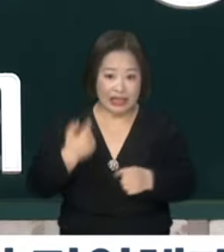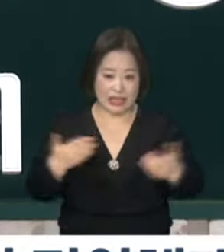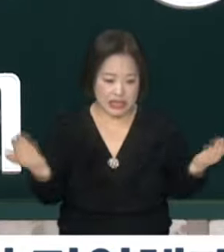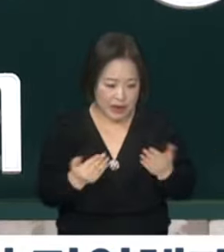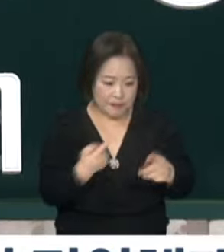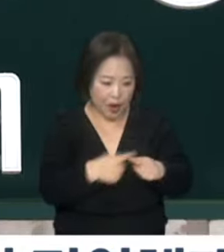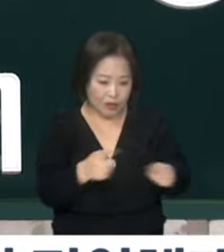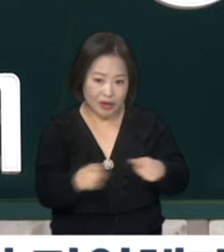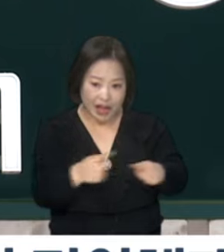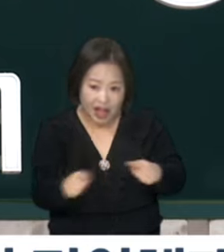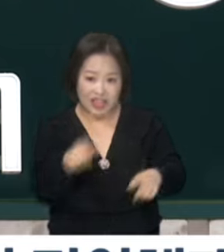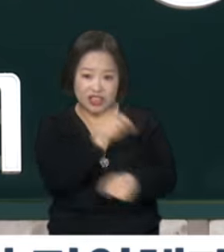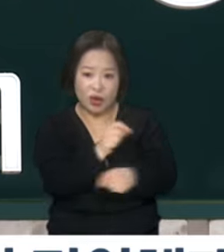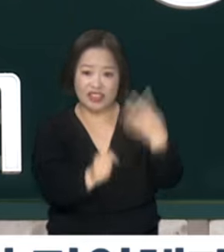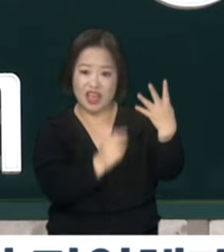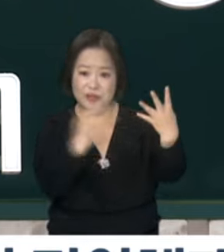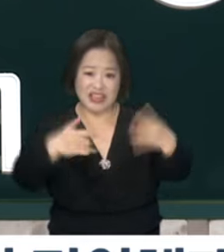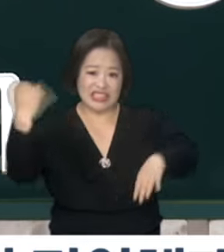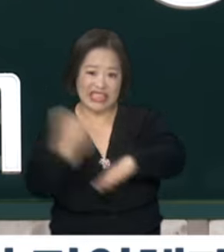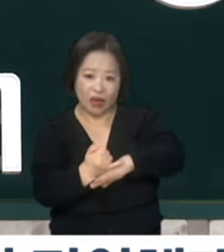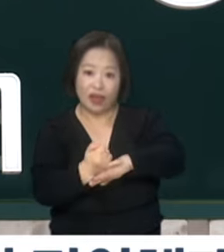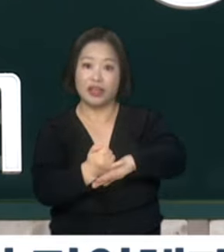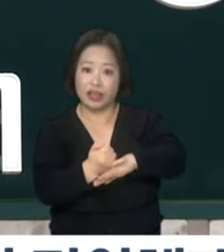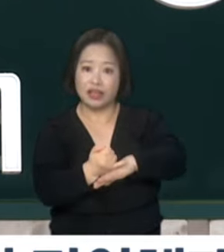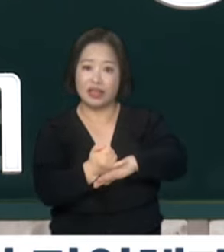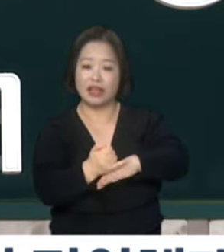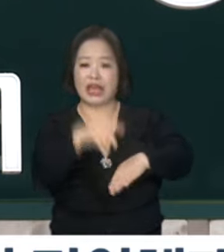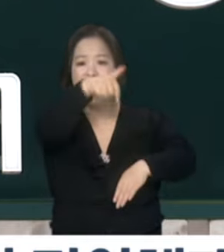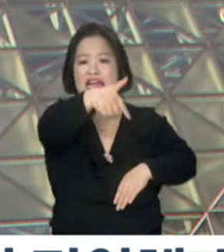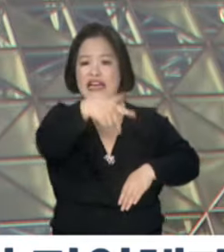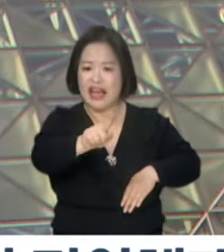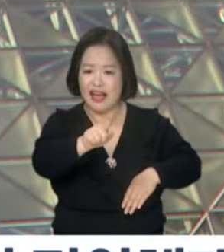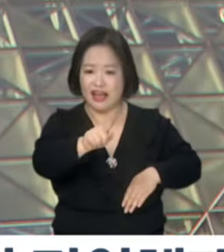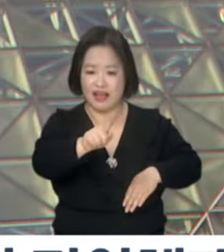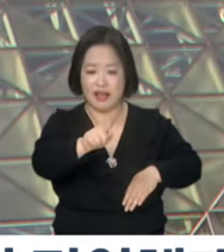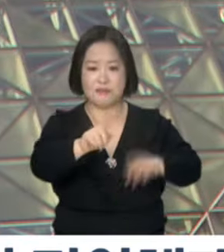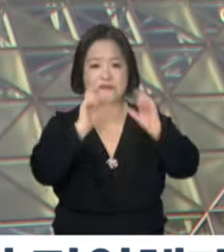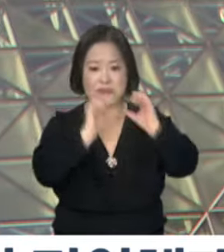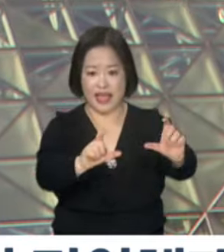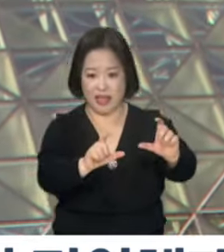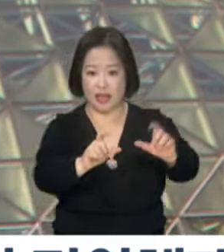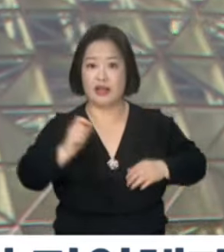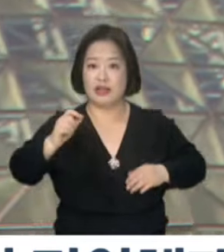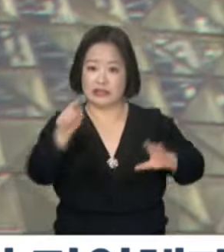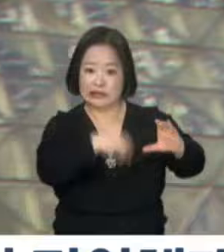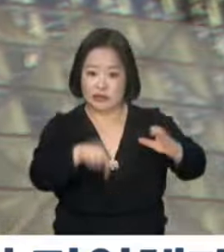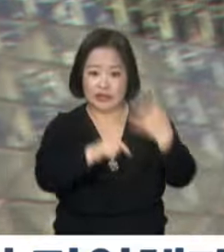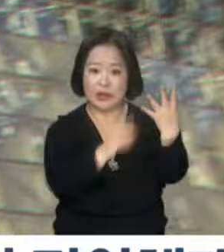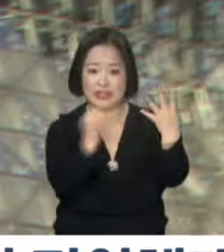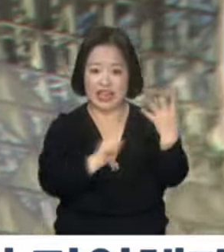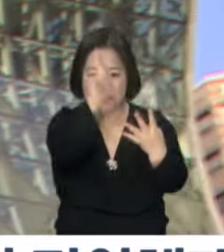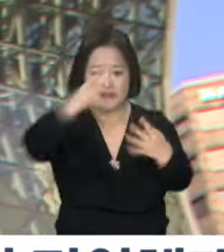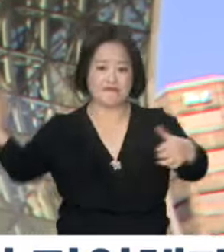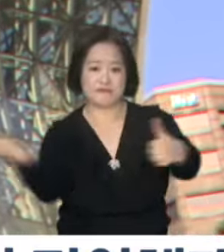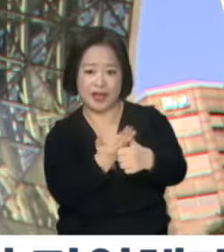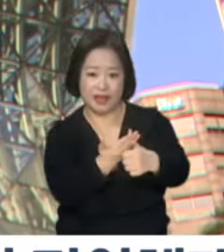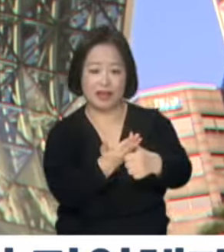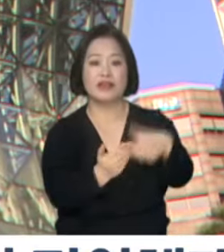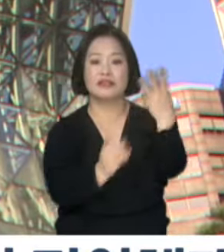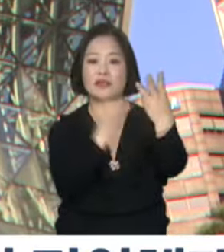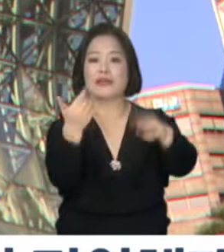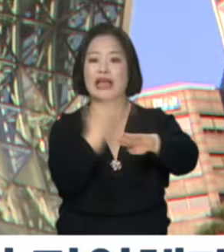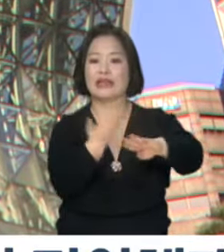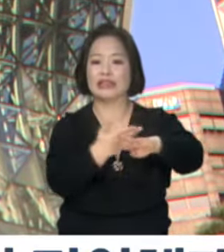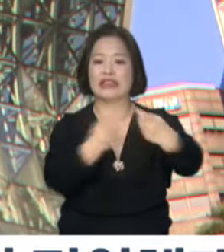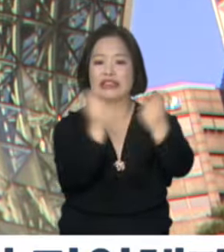평가에서 네명에게 최하위 등급인가 평정을 부여했고 그중 한 명을 직위해제 나머지는 다른